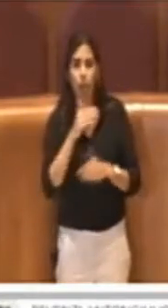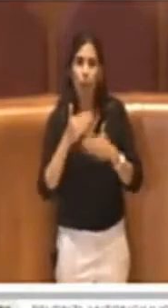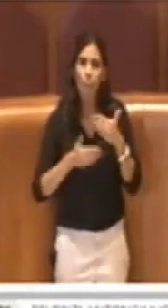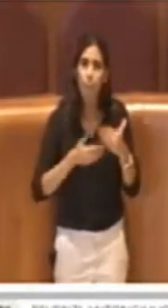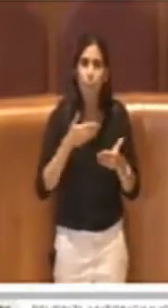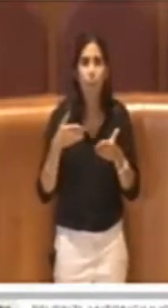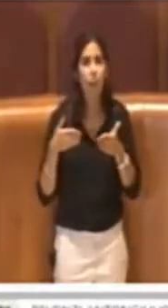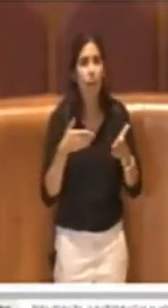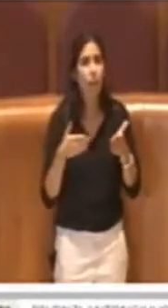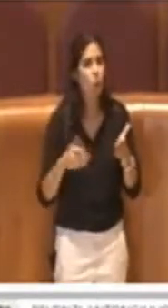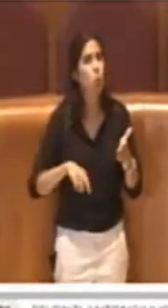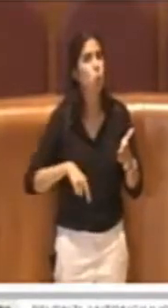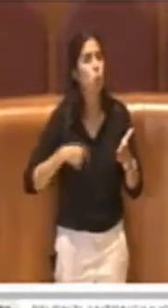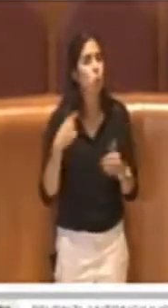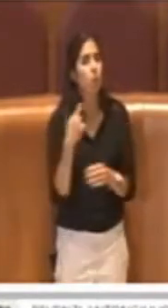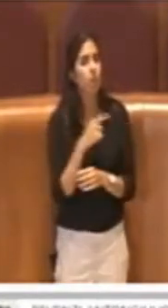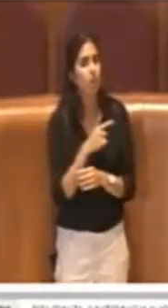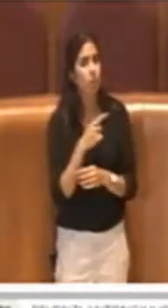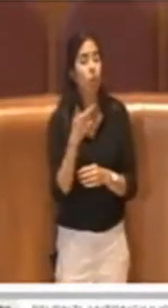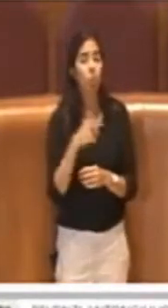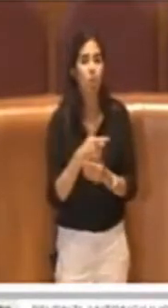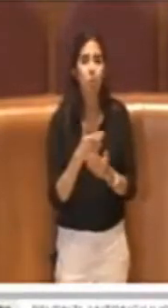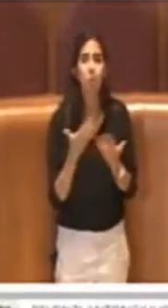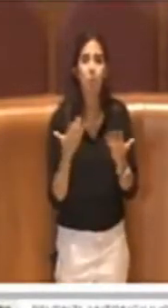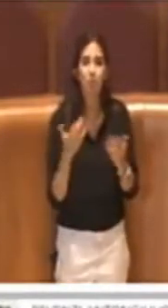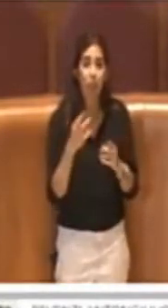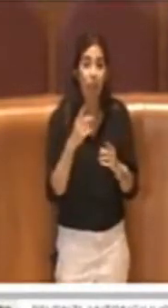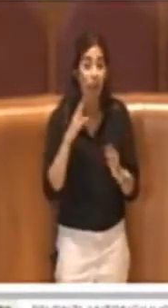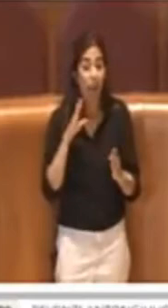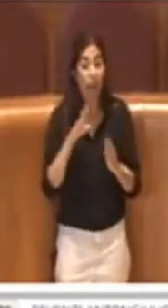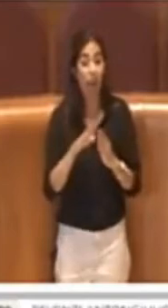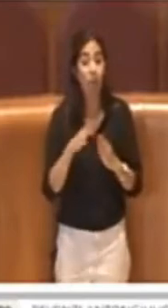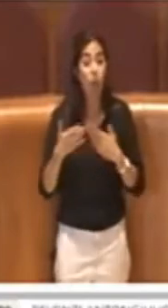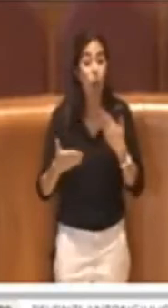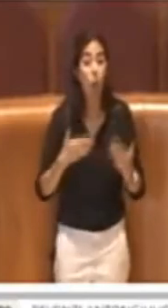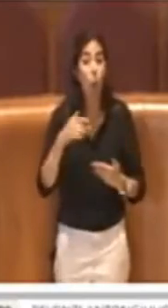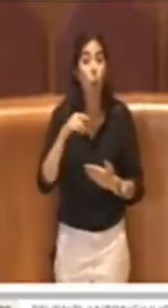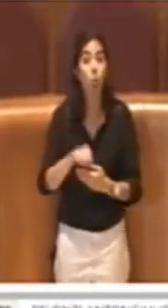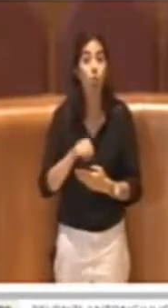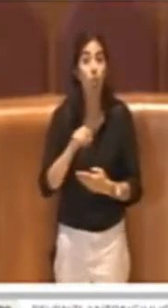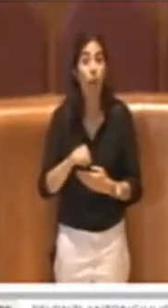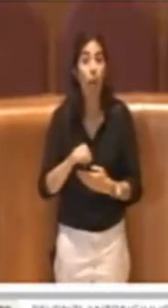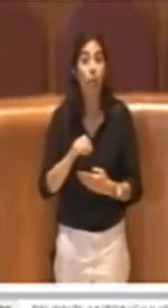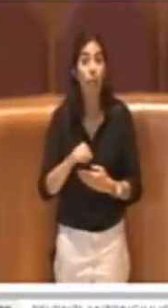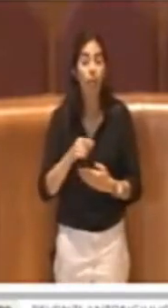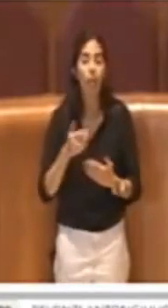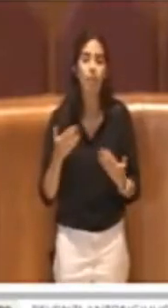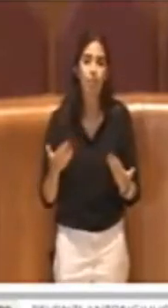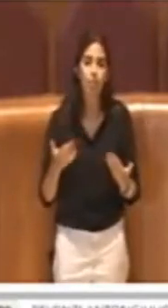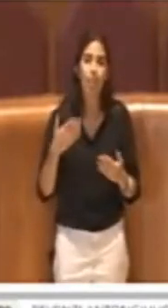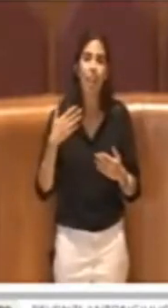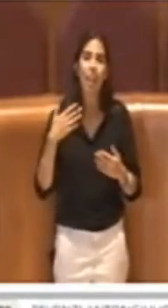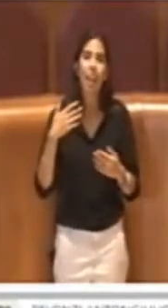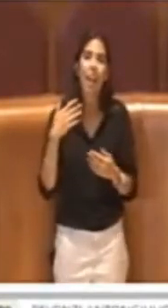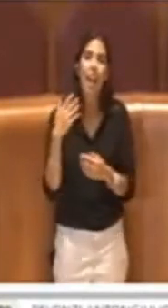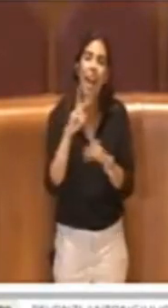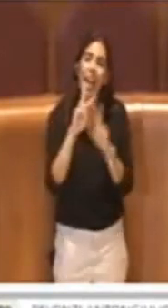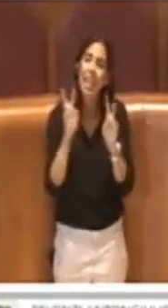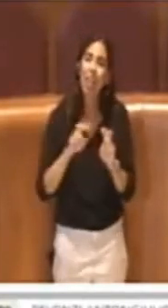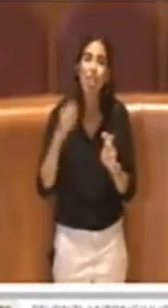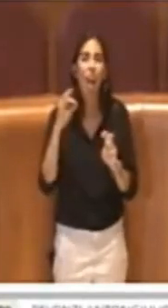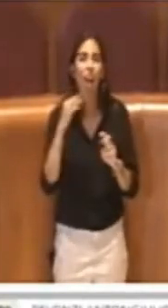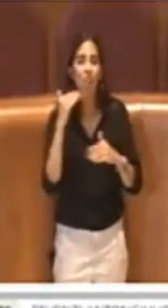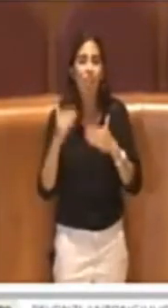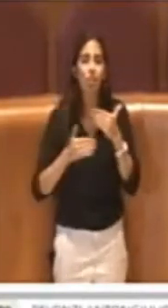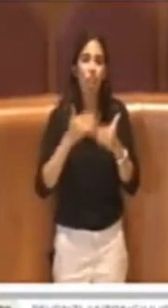ahi noi, quando chiaramente devi affrontare le urgenze, discorsi come l'efficientamento energetico e